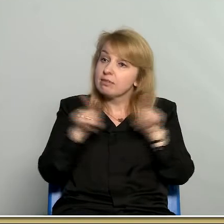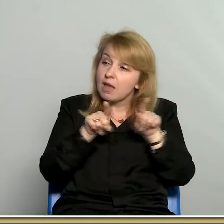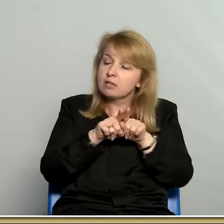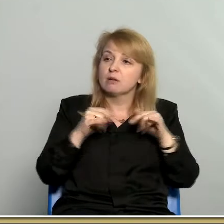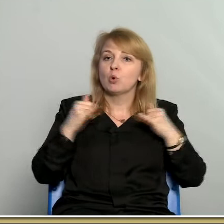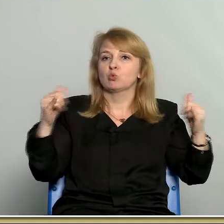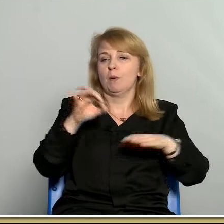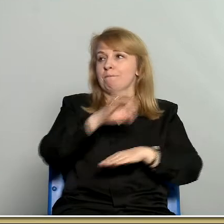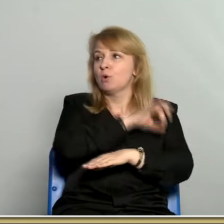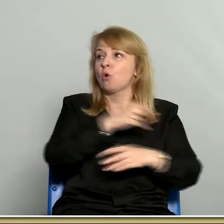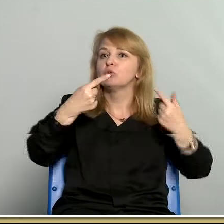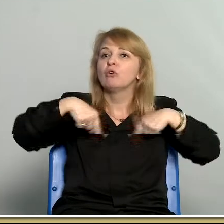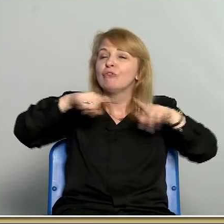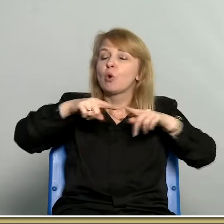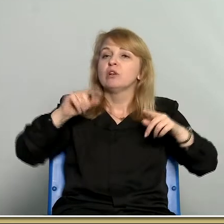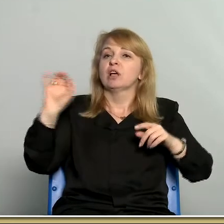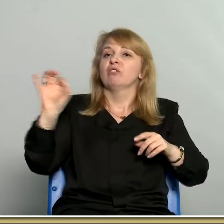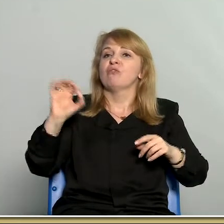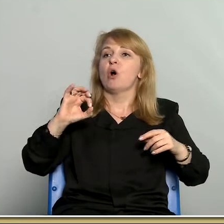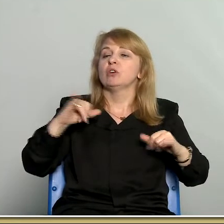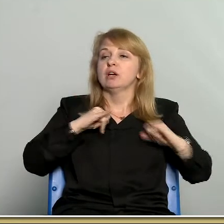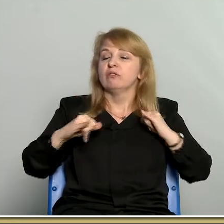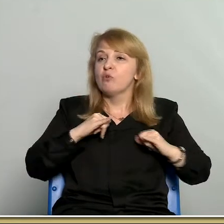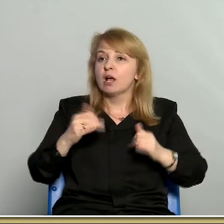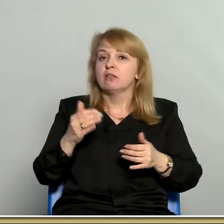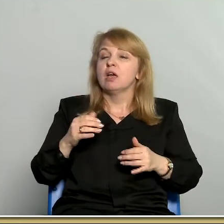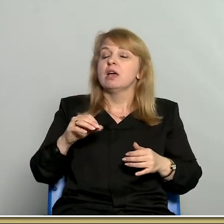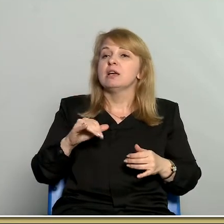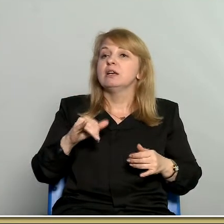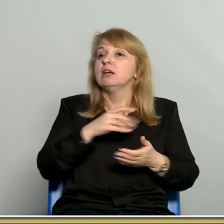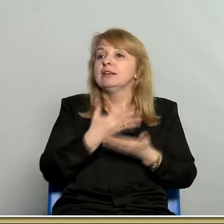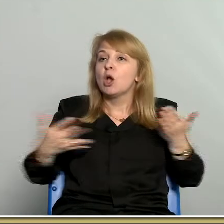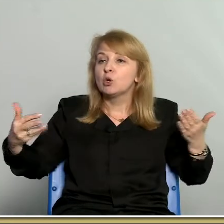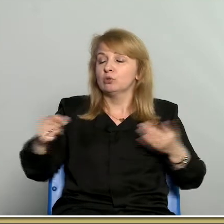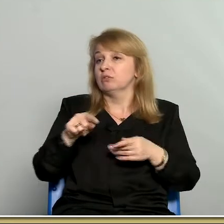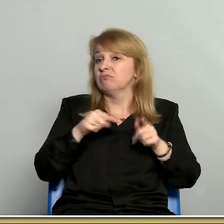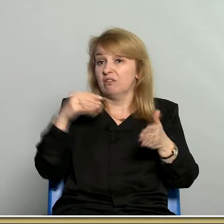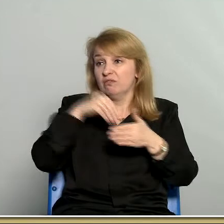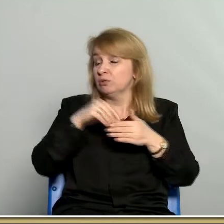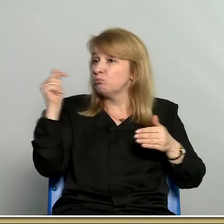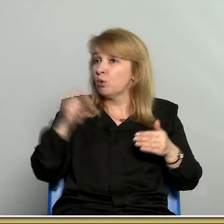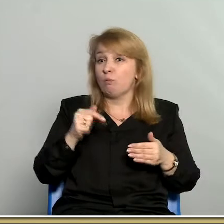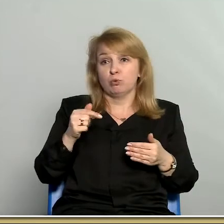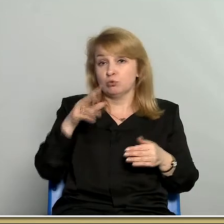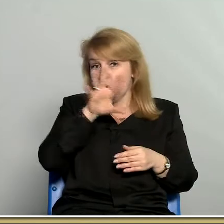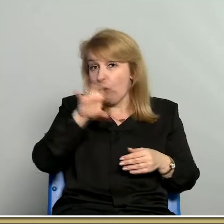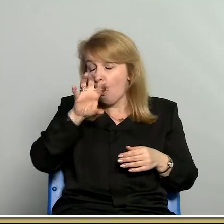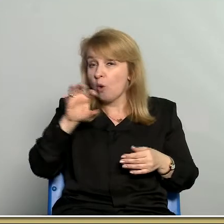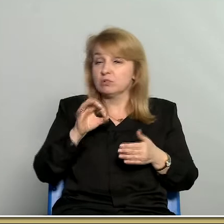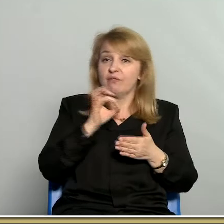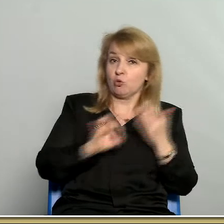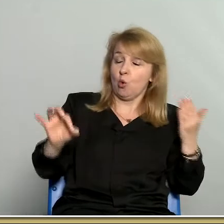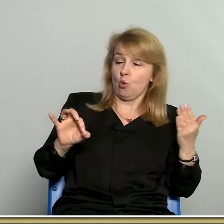projektów realizowanych przez jednostki samorządu terytorialnego niestety trzeba będzie coraz bardziej przeglądać się w kwestii